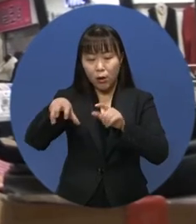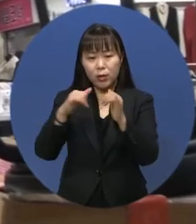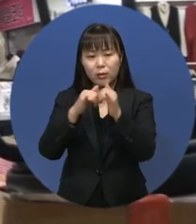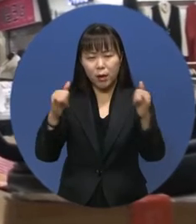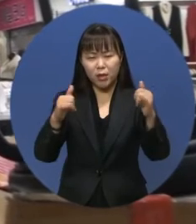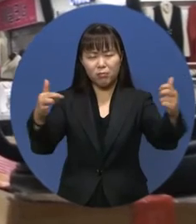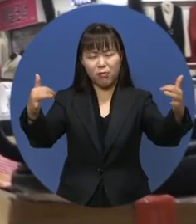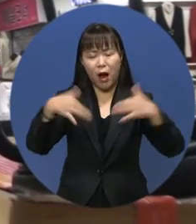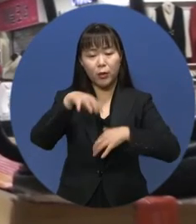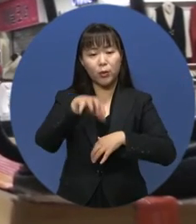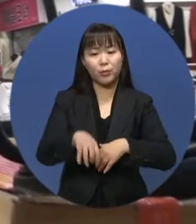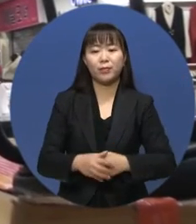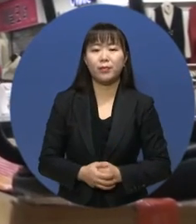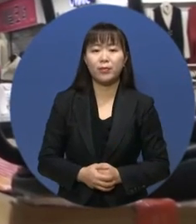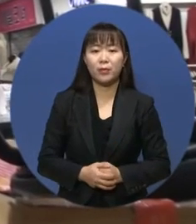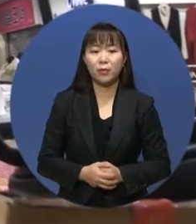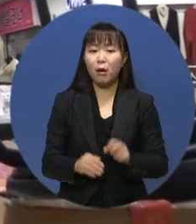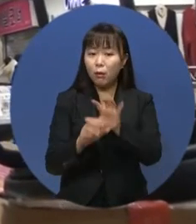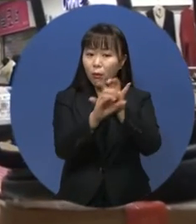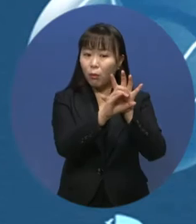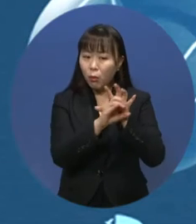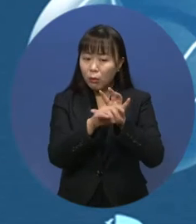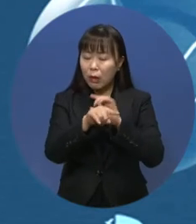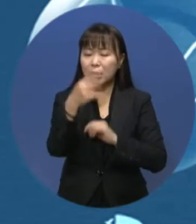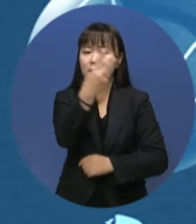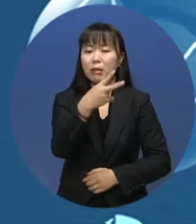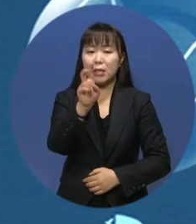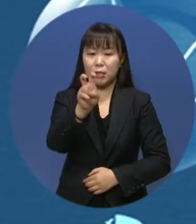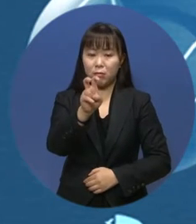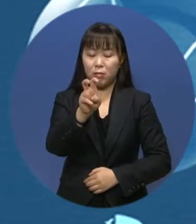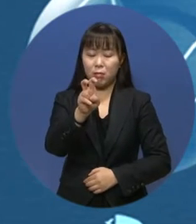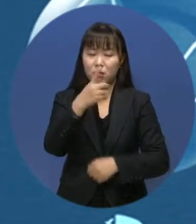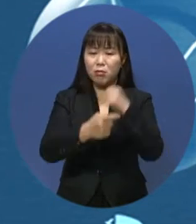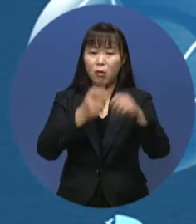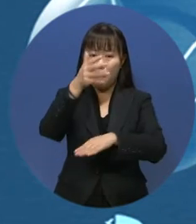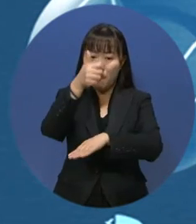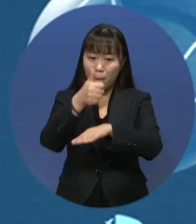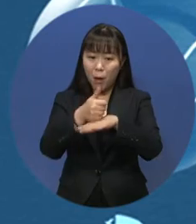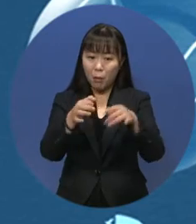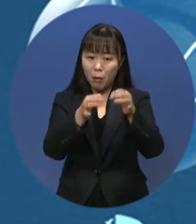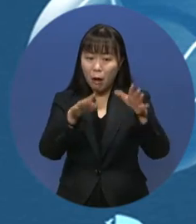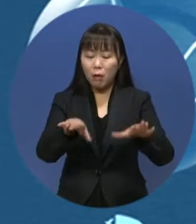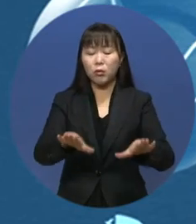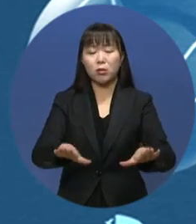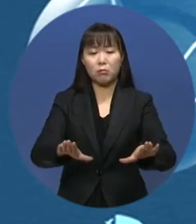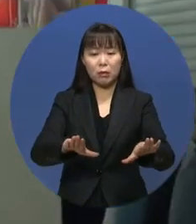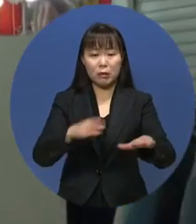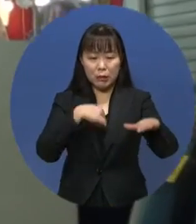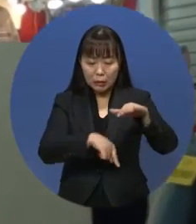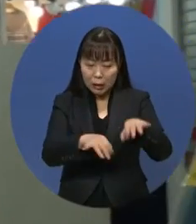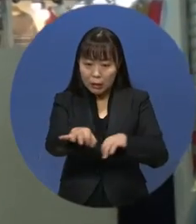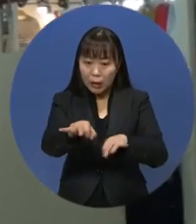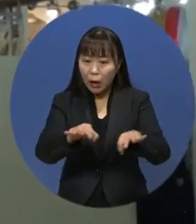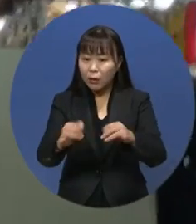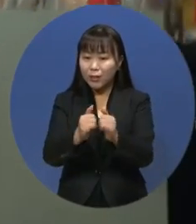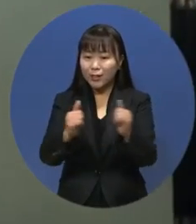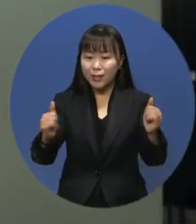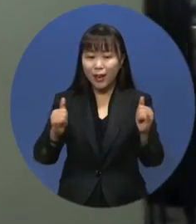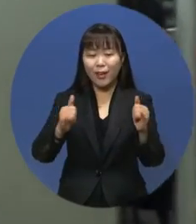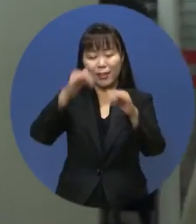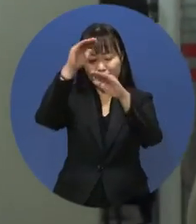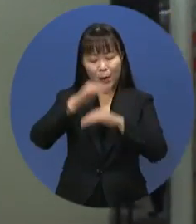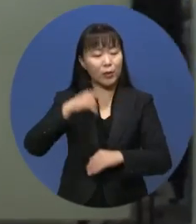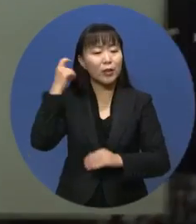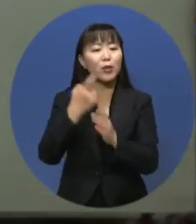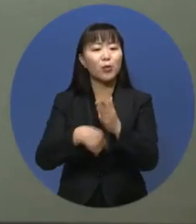할 수 있습니다. 코로나19의 2020년 연말을 맞아 이곳 지하상가 소상공인들의 이야기를